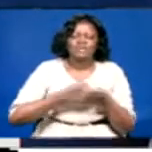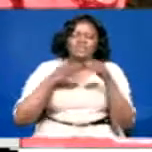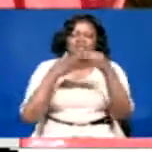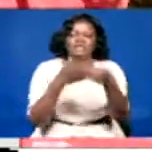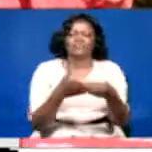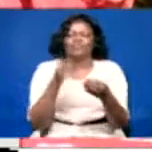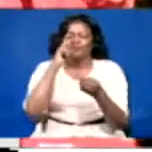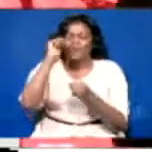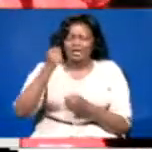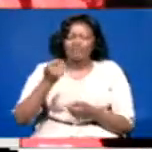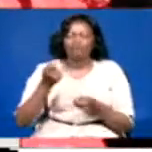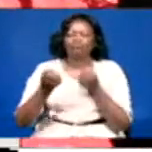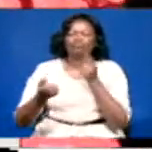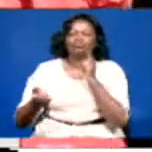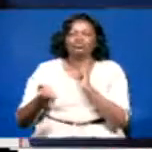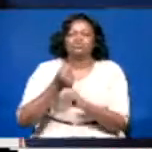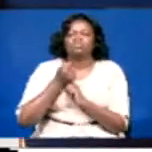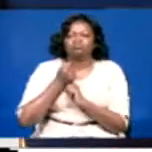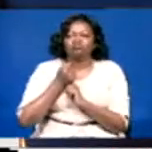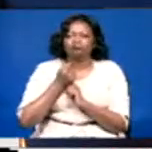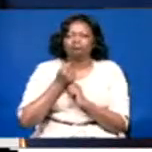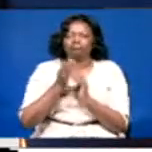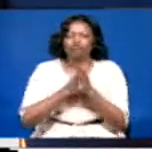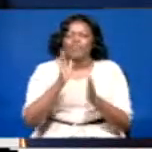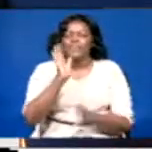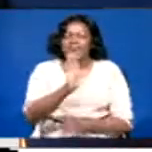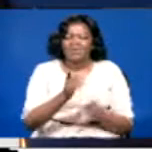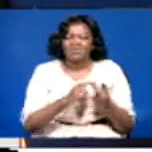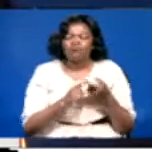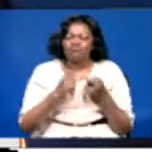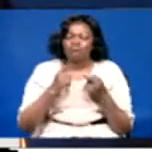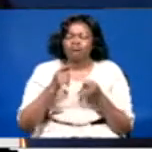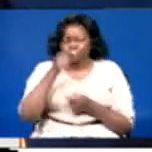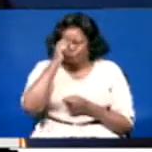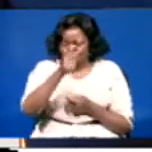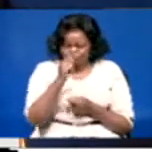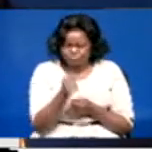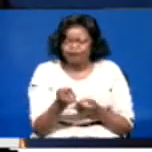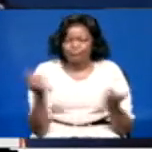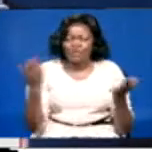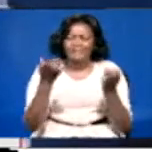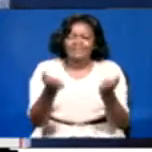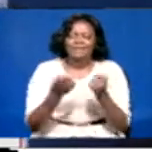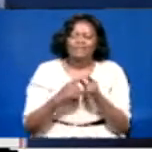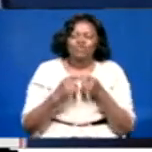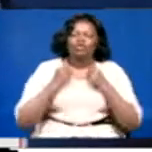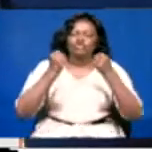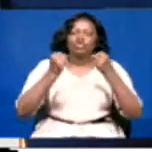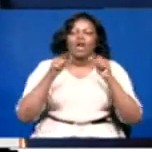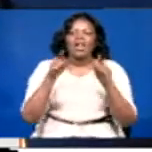Kenya to realize its aspiration. We will give credit where it is due, but we will strongly condemn